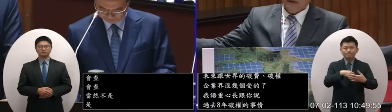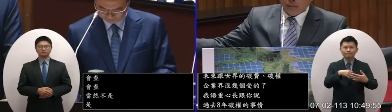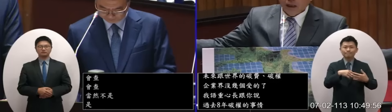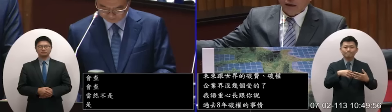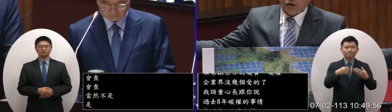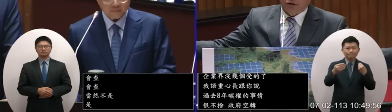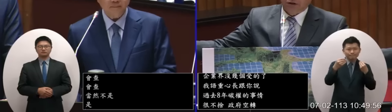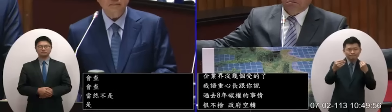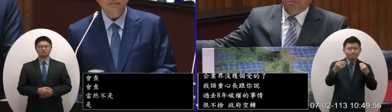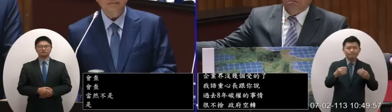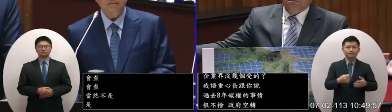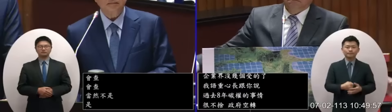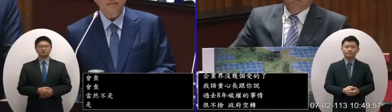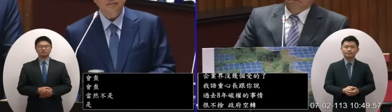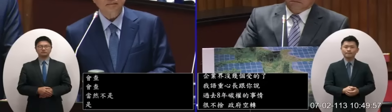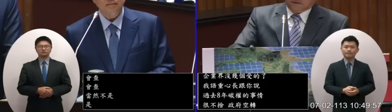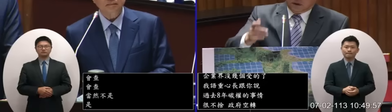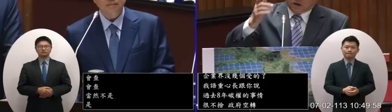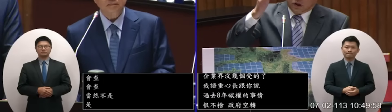无来场啊！